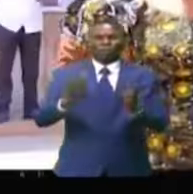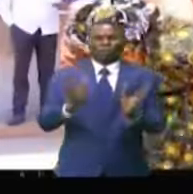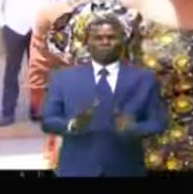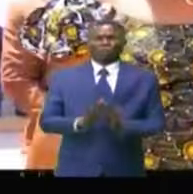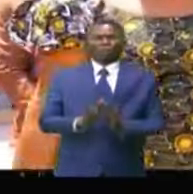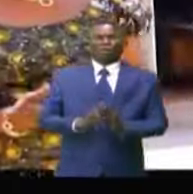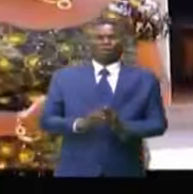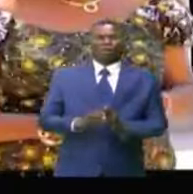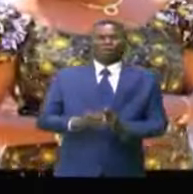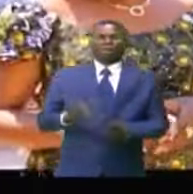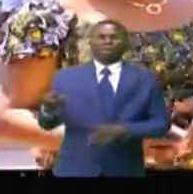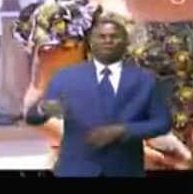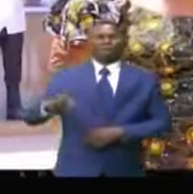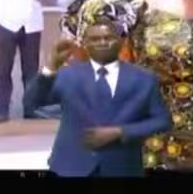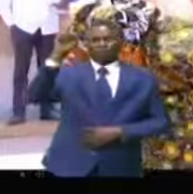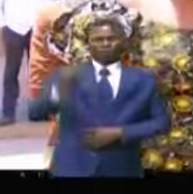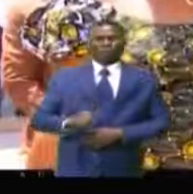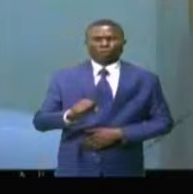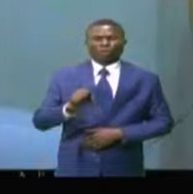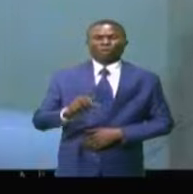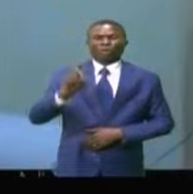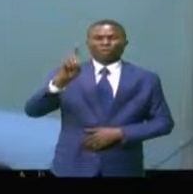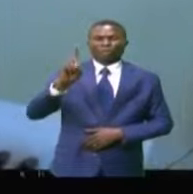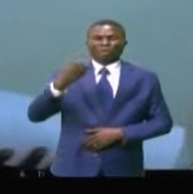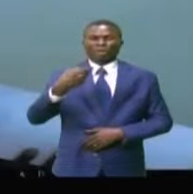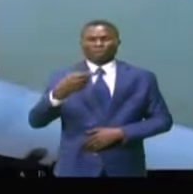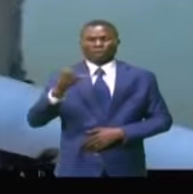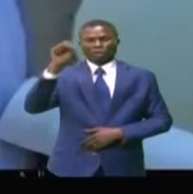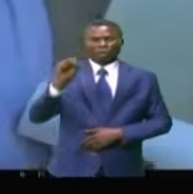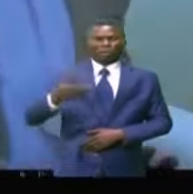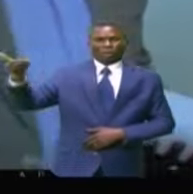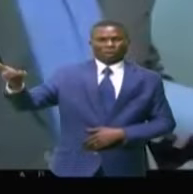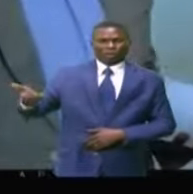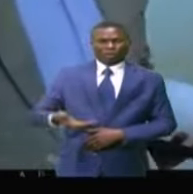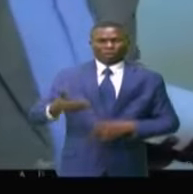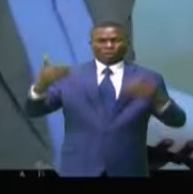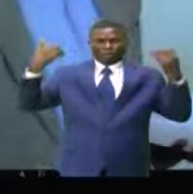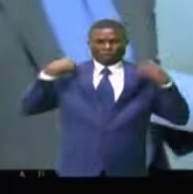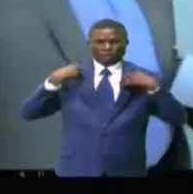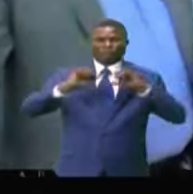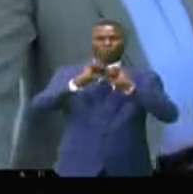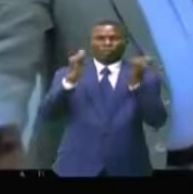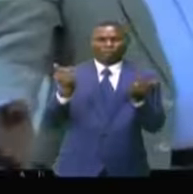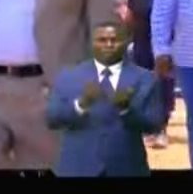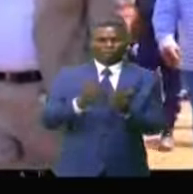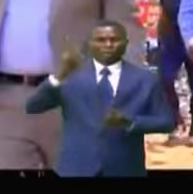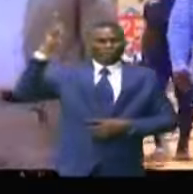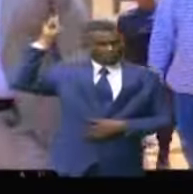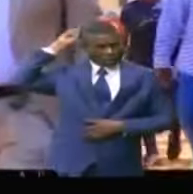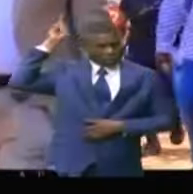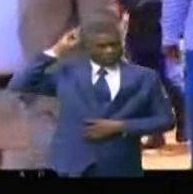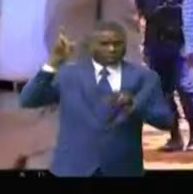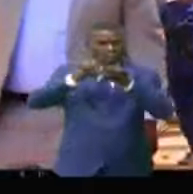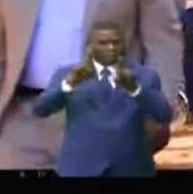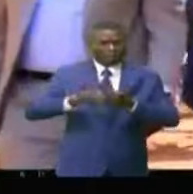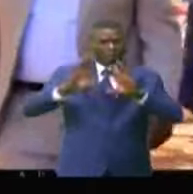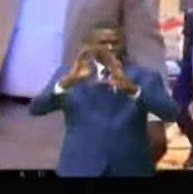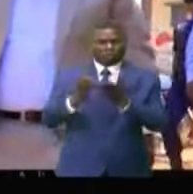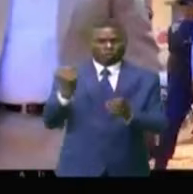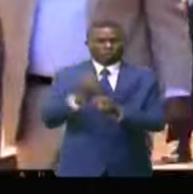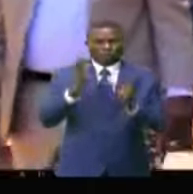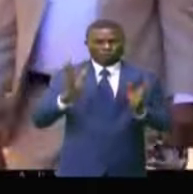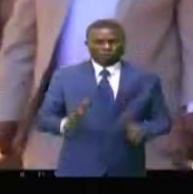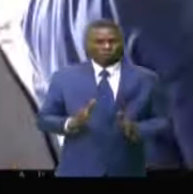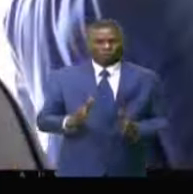sud, Charlotte Ilanga, le DG de la SONAS a été accueilli par le chef d'agence Kolwezi ainsi que de tous les agents.